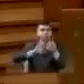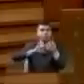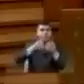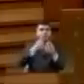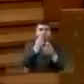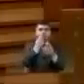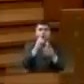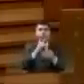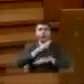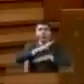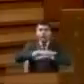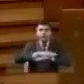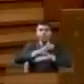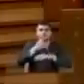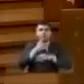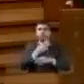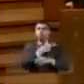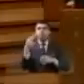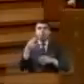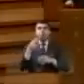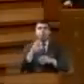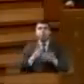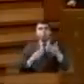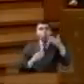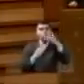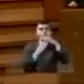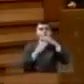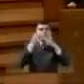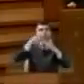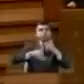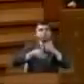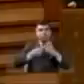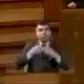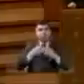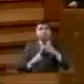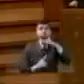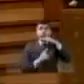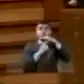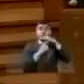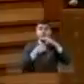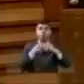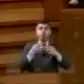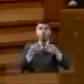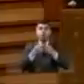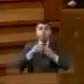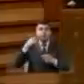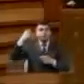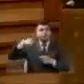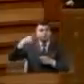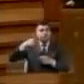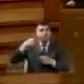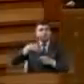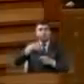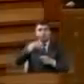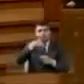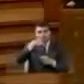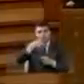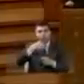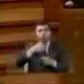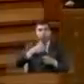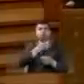قيمها واخلاقها وصورتها. وافترض الاحاطه اللي طرحينه الاخوان على القضيه الفيلم غادي نتحدث، لانه في